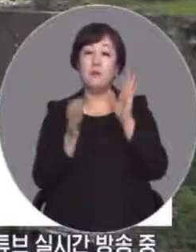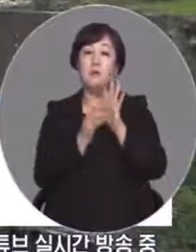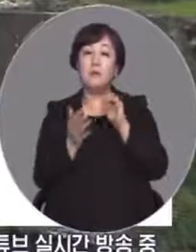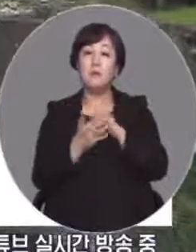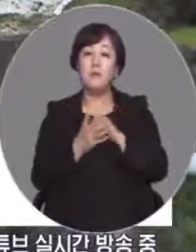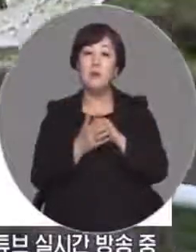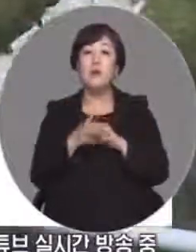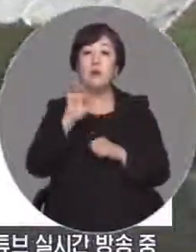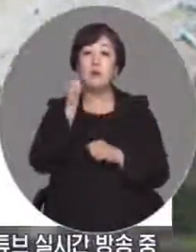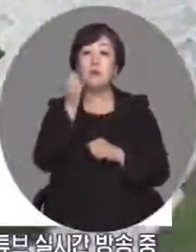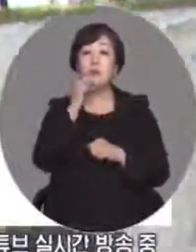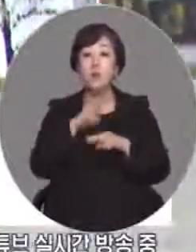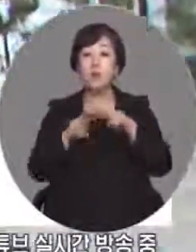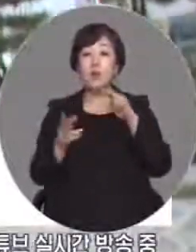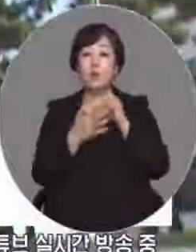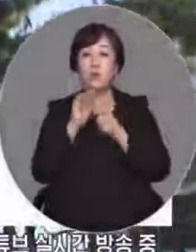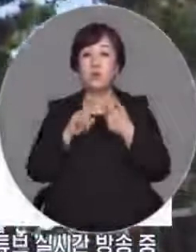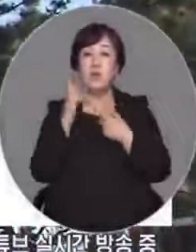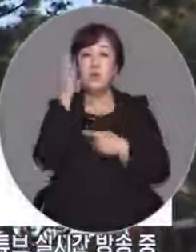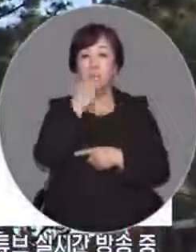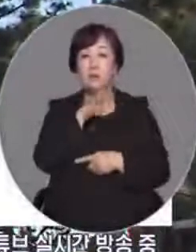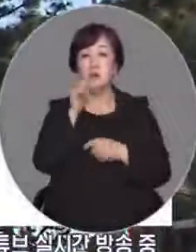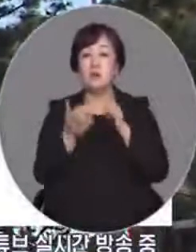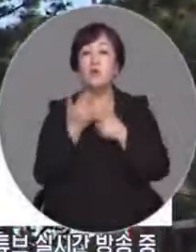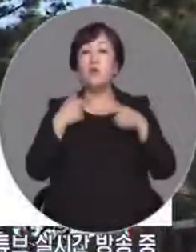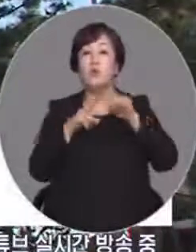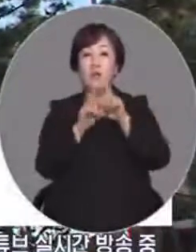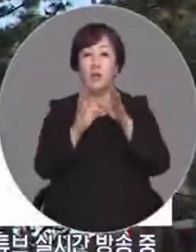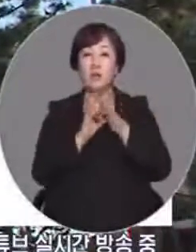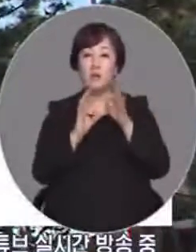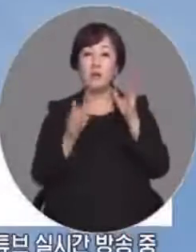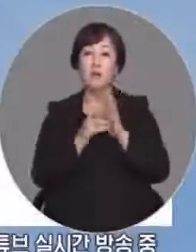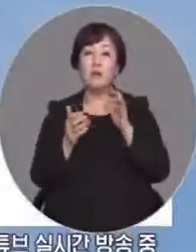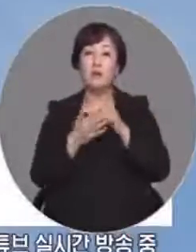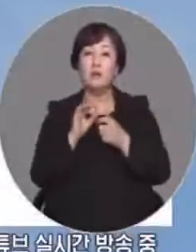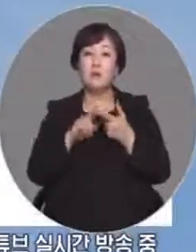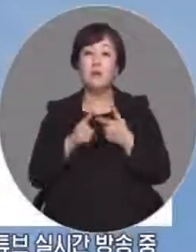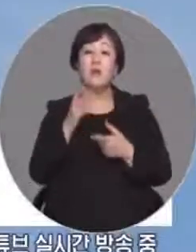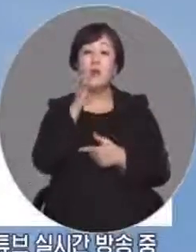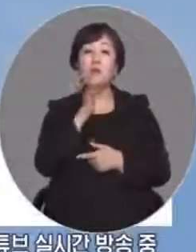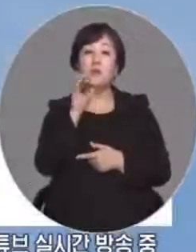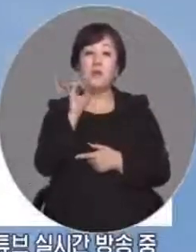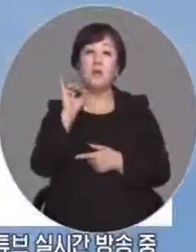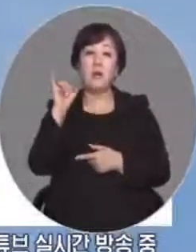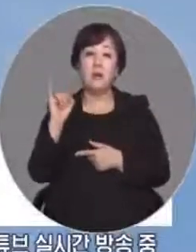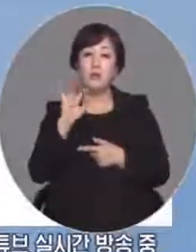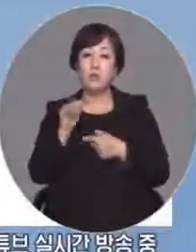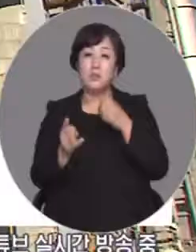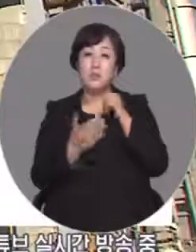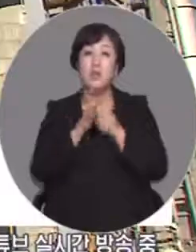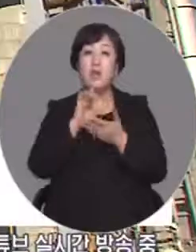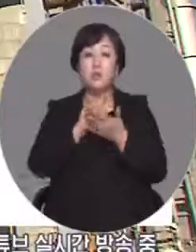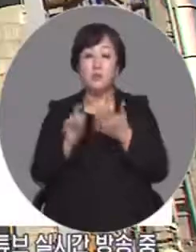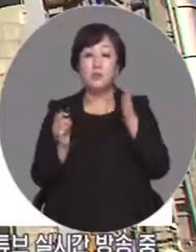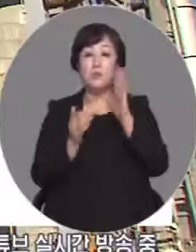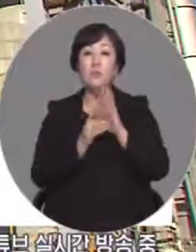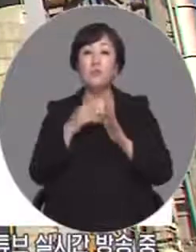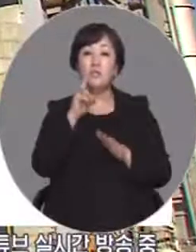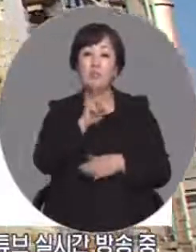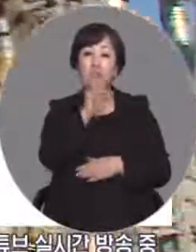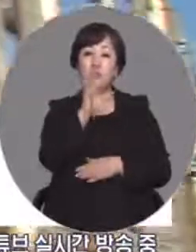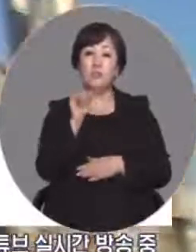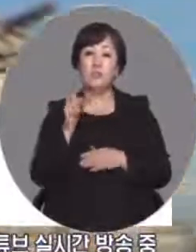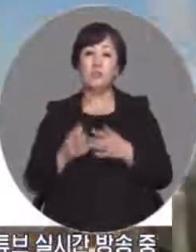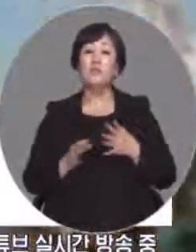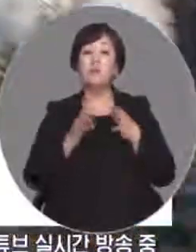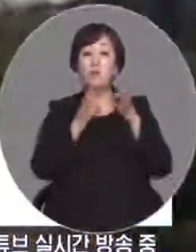S-OIL은 연료전지 기반으로 청정에너지 솔루션을 제공하는 FCI에 초기 투자로 지분 20%를 확보하는 내용의